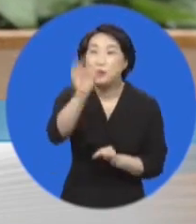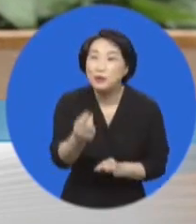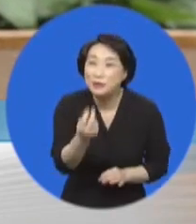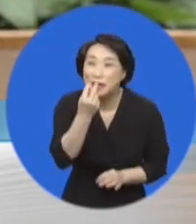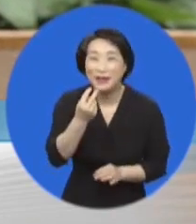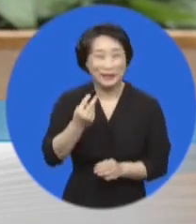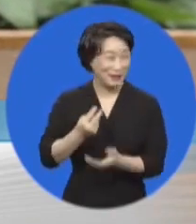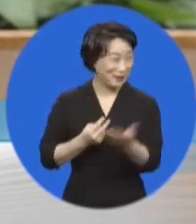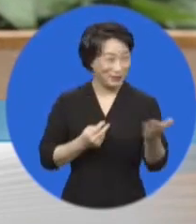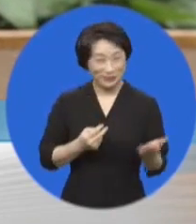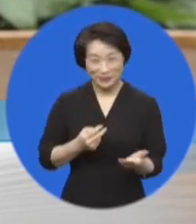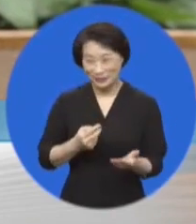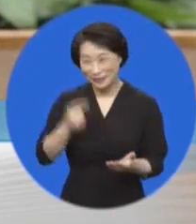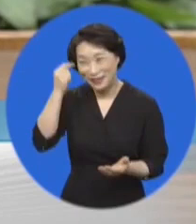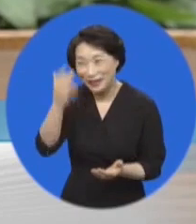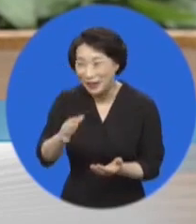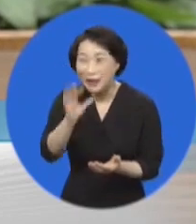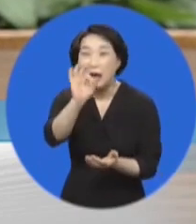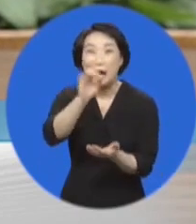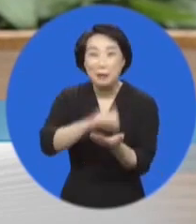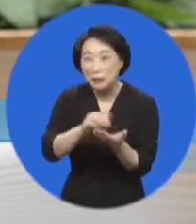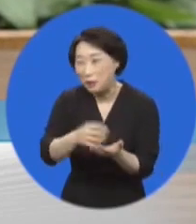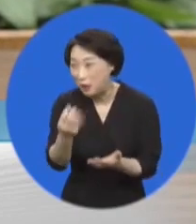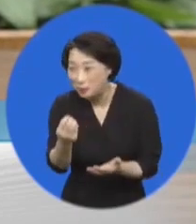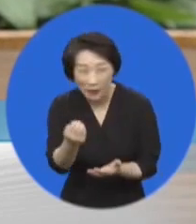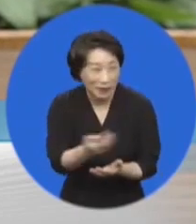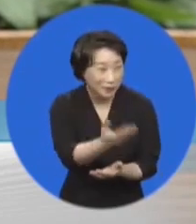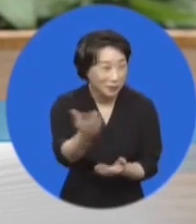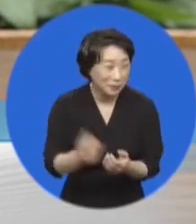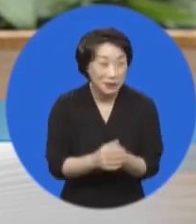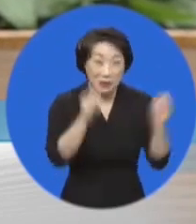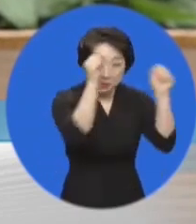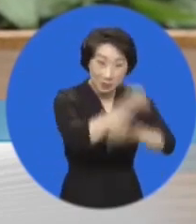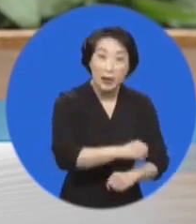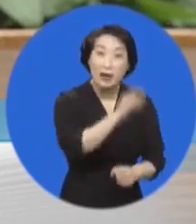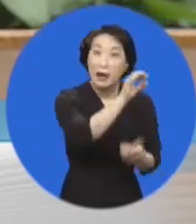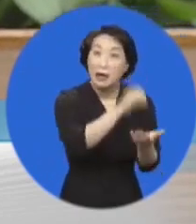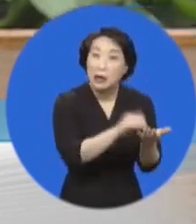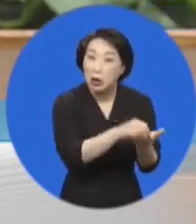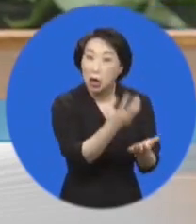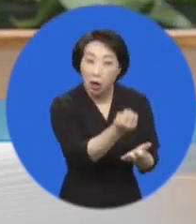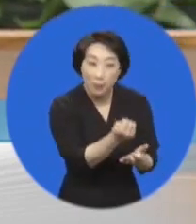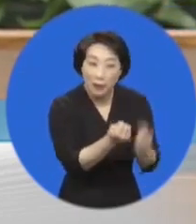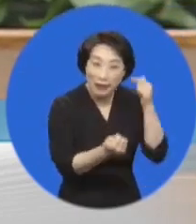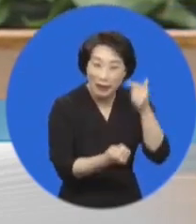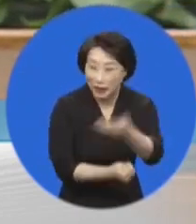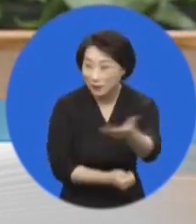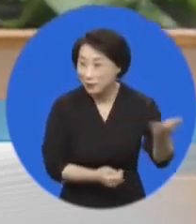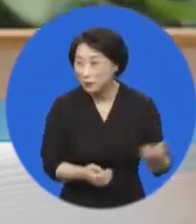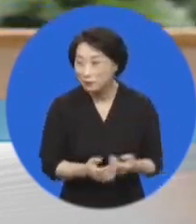영생이 얼마짜리나 될까? 멸망이 얼마짜리나 될까? 예,